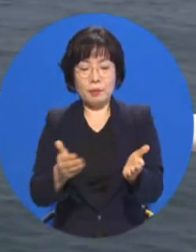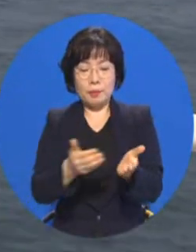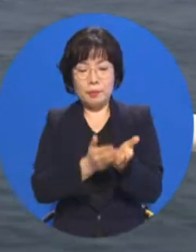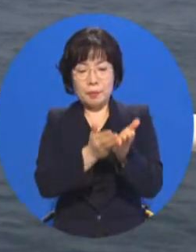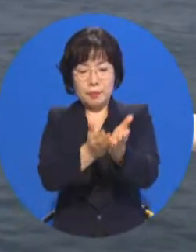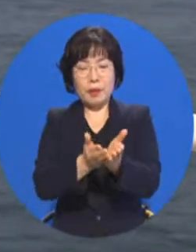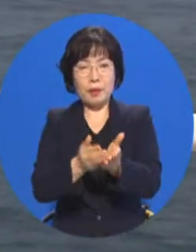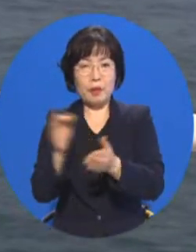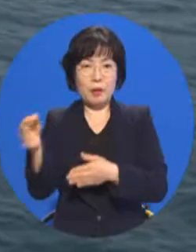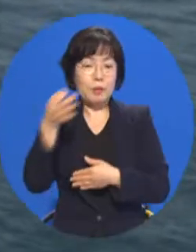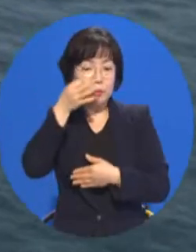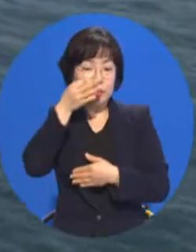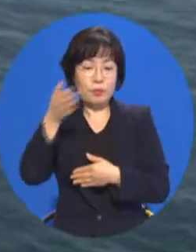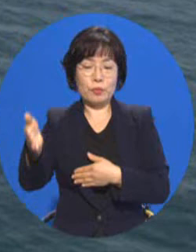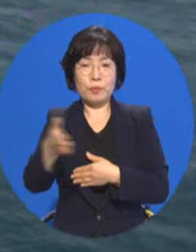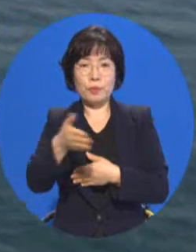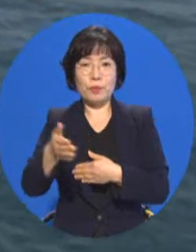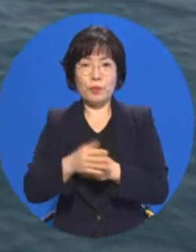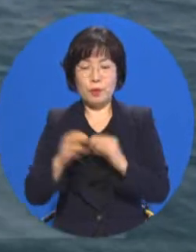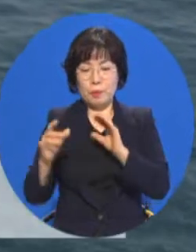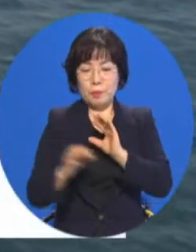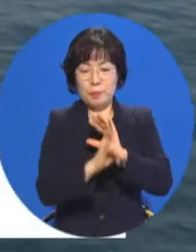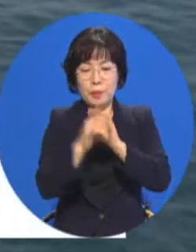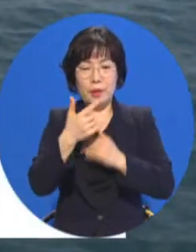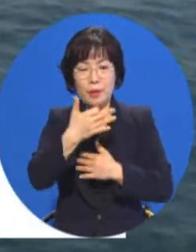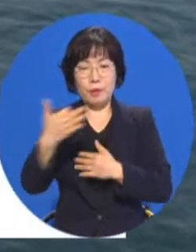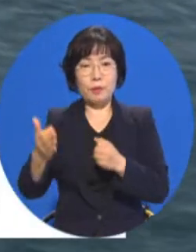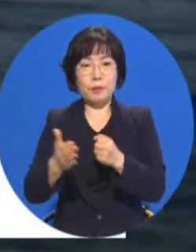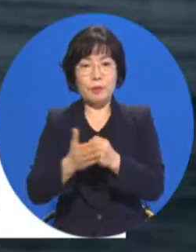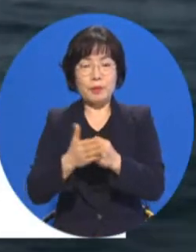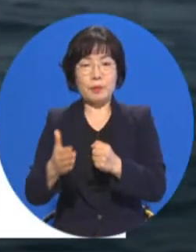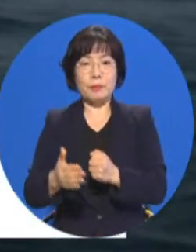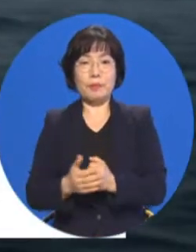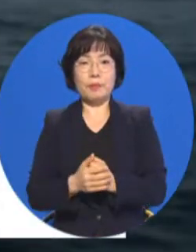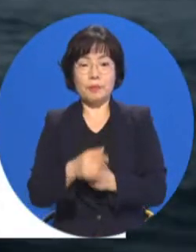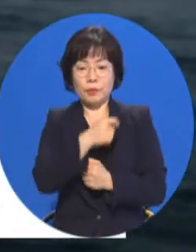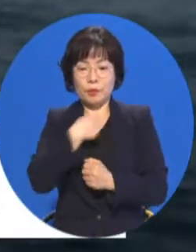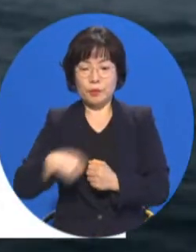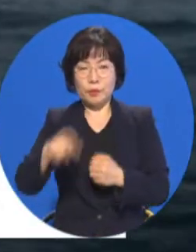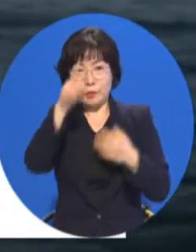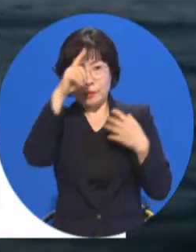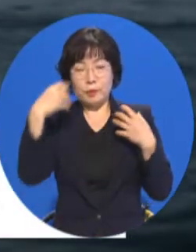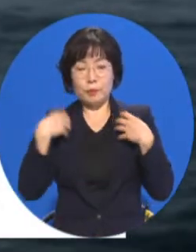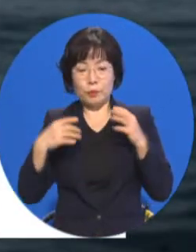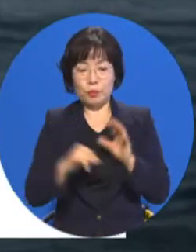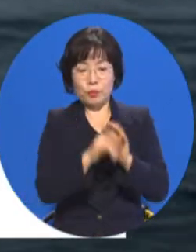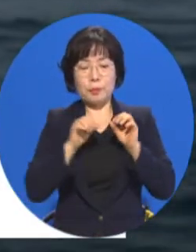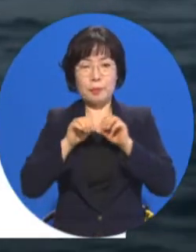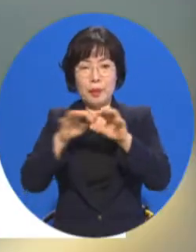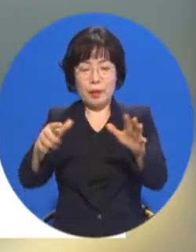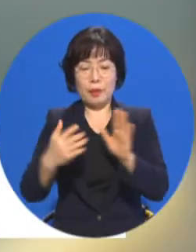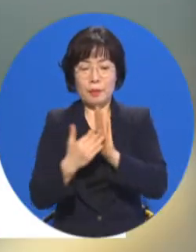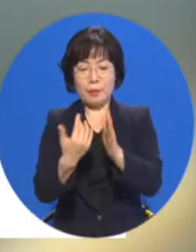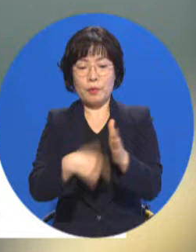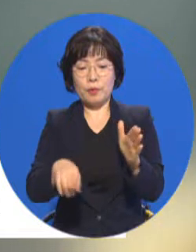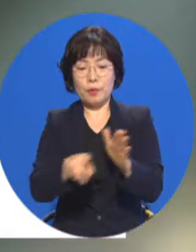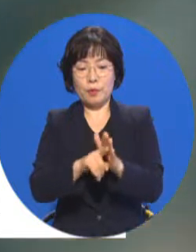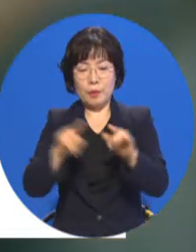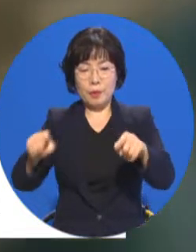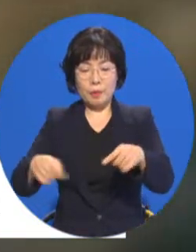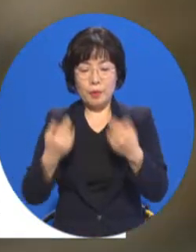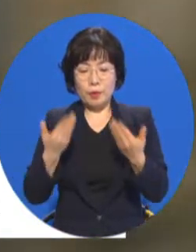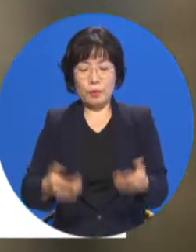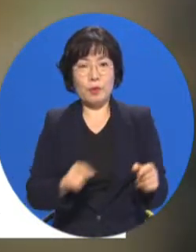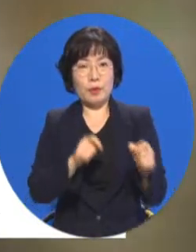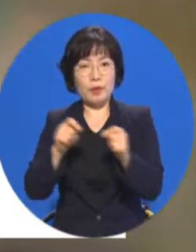수 없습니다. 코로나19의 영향으로 보입니다. 중국 정부는 코로나19의 확산을 막기 위해 춘절 휴가를